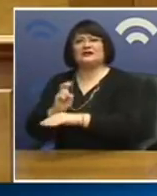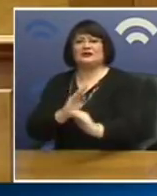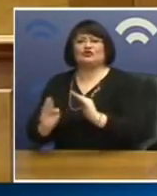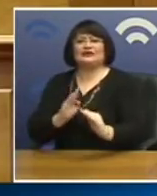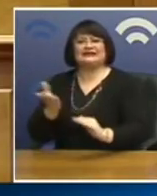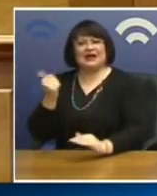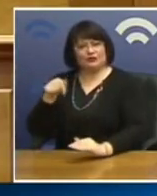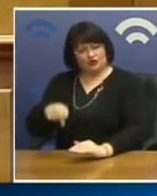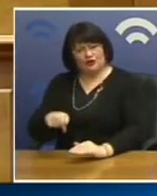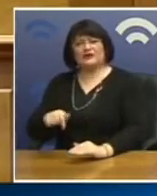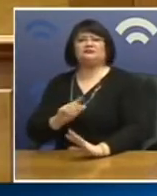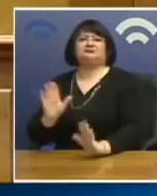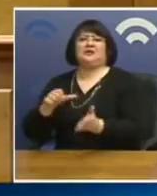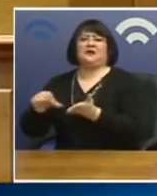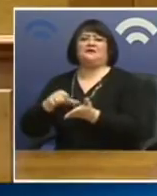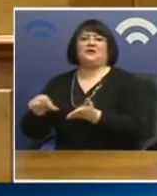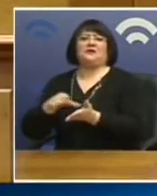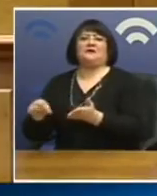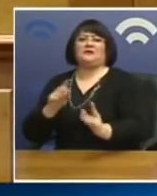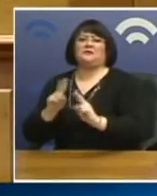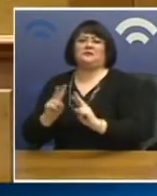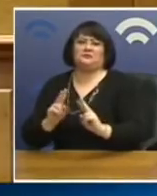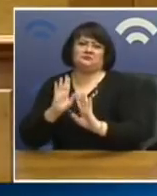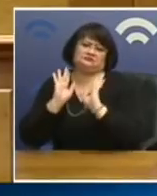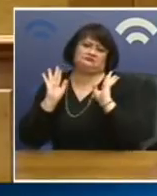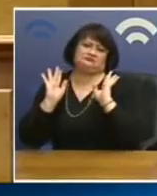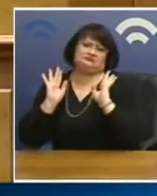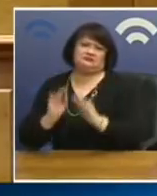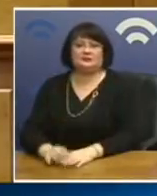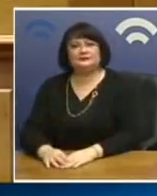σας επειδή εσείς δεν ήσασταν στα κυβερνητικά έδρανα.